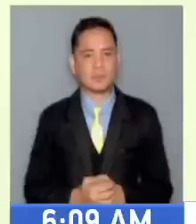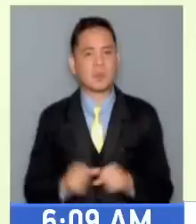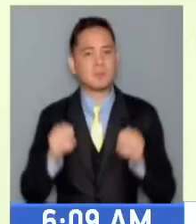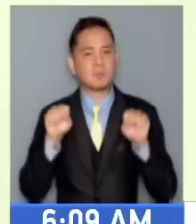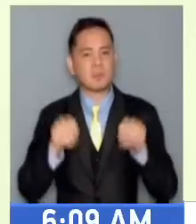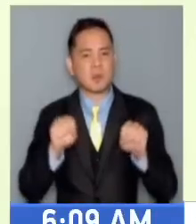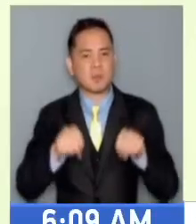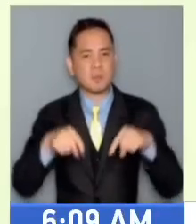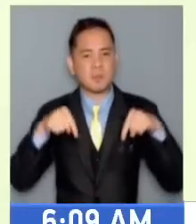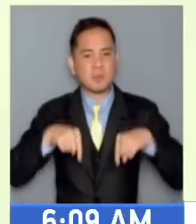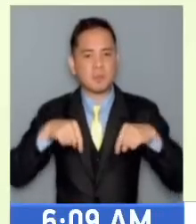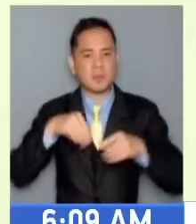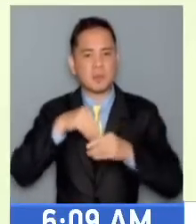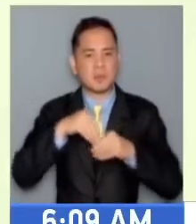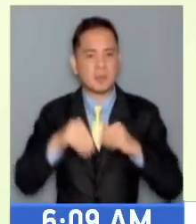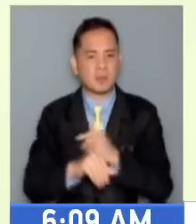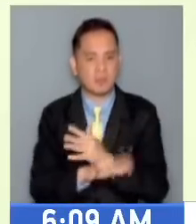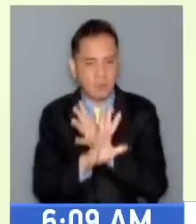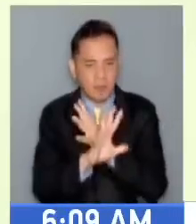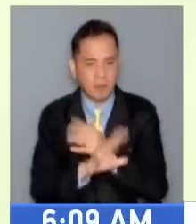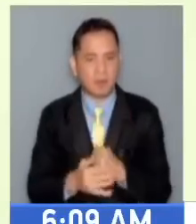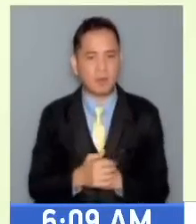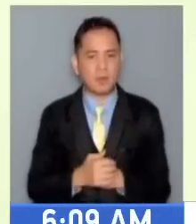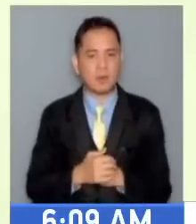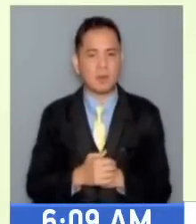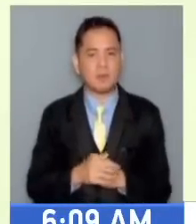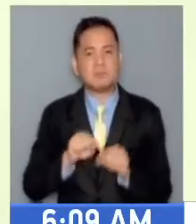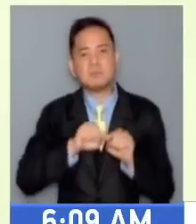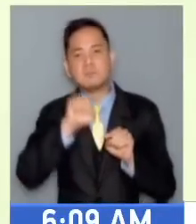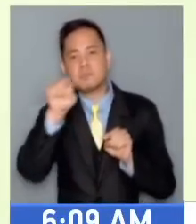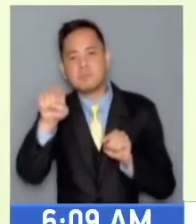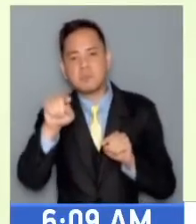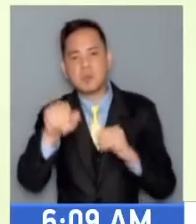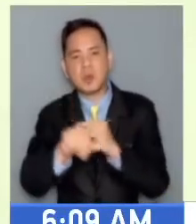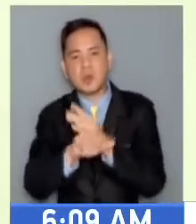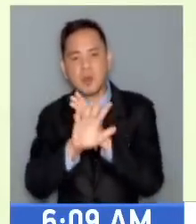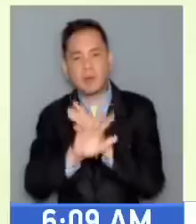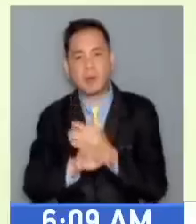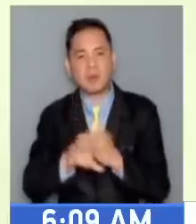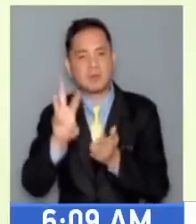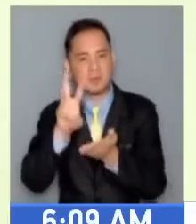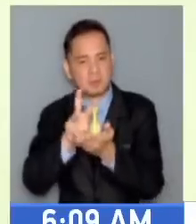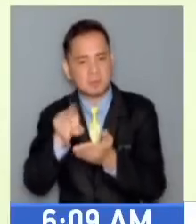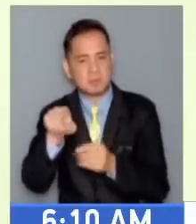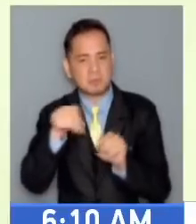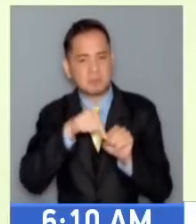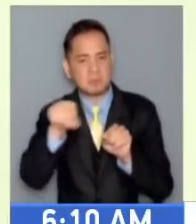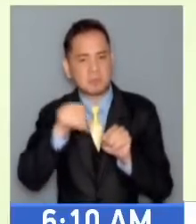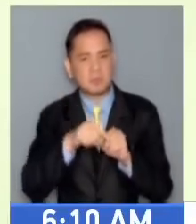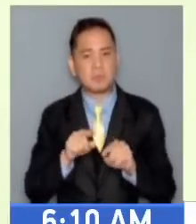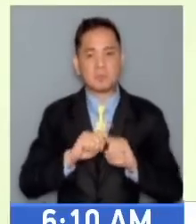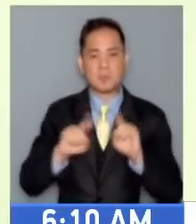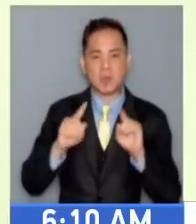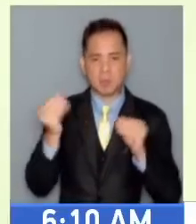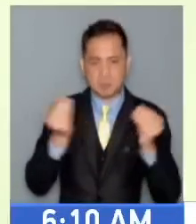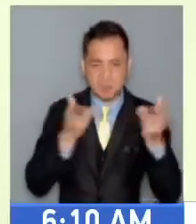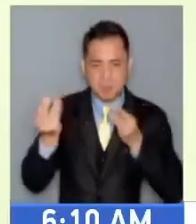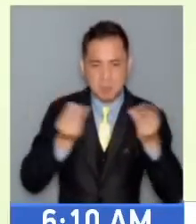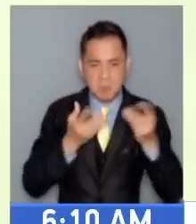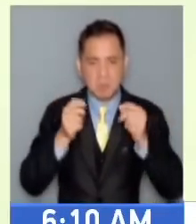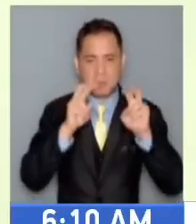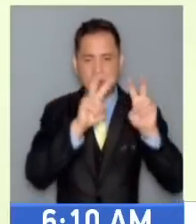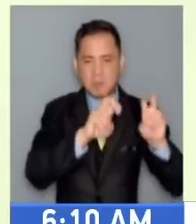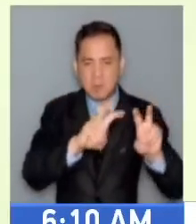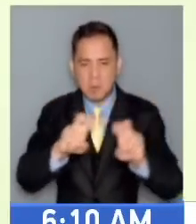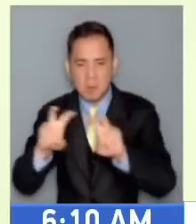City. Pero sa intel reports, sa gipanggusgan nga illegal drugs